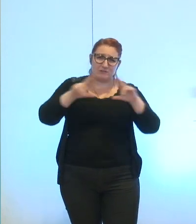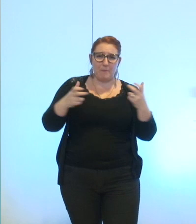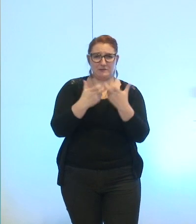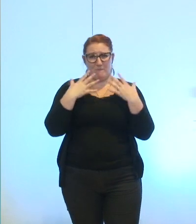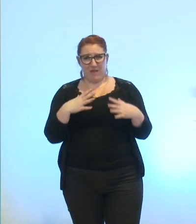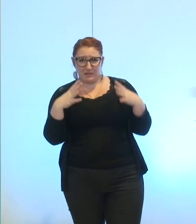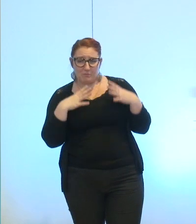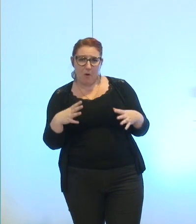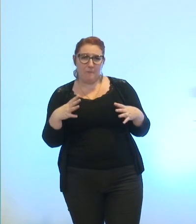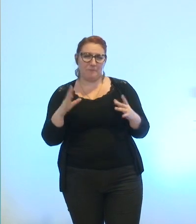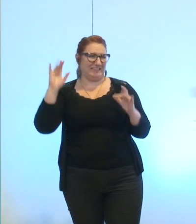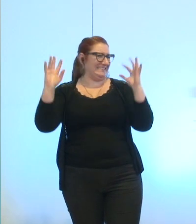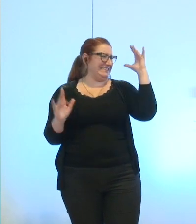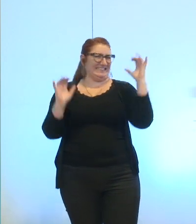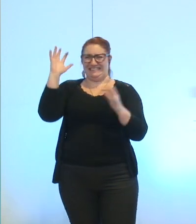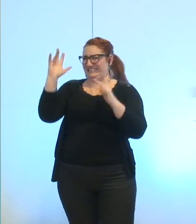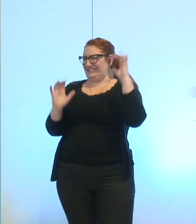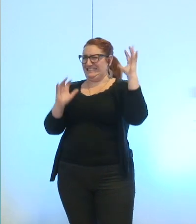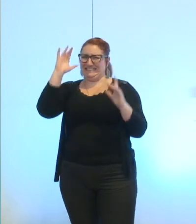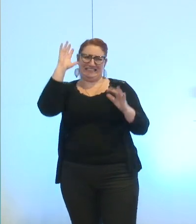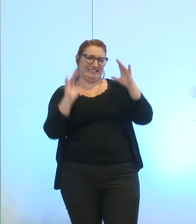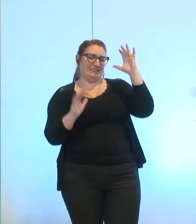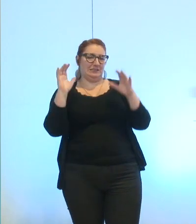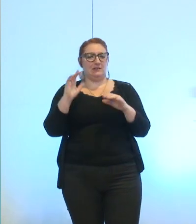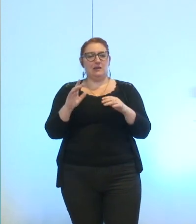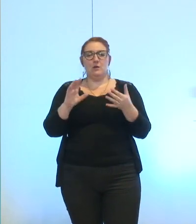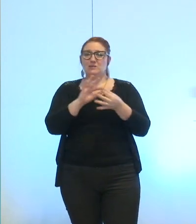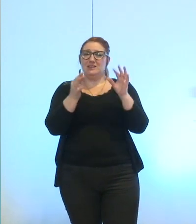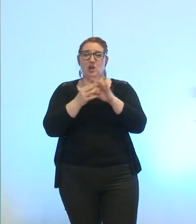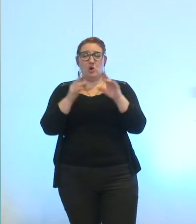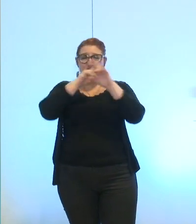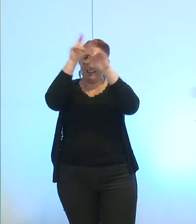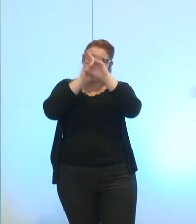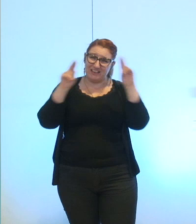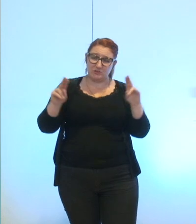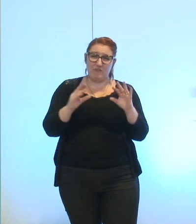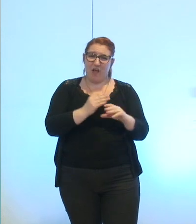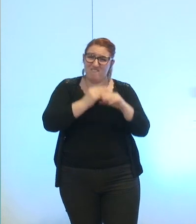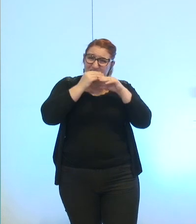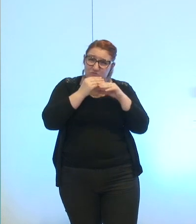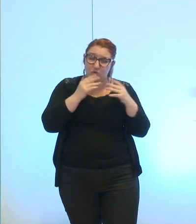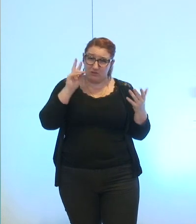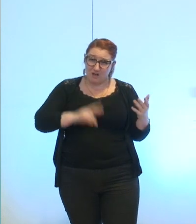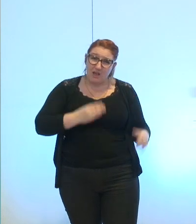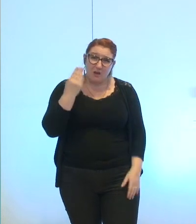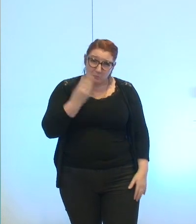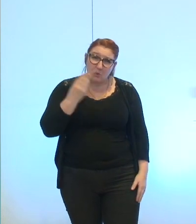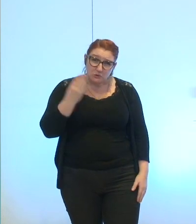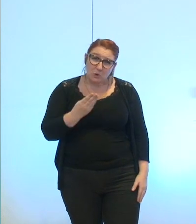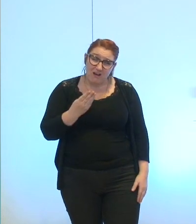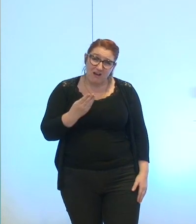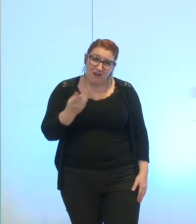et les grandes et les grandes chaînes internationales du fast food est-ce que nous avons besoin est-ce que nous avons